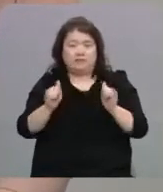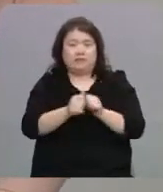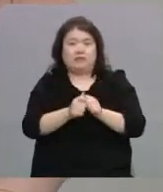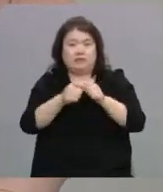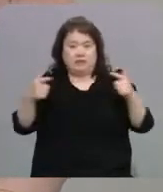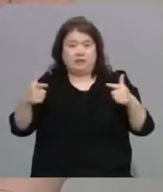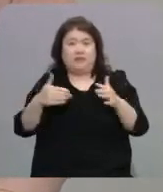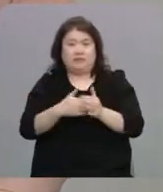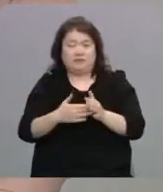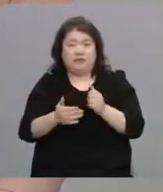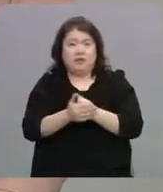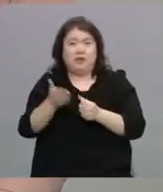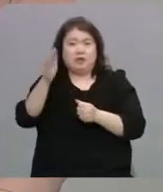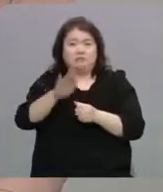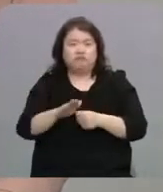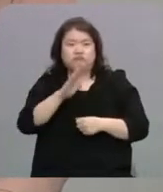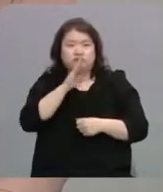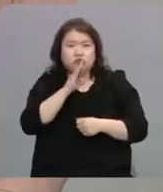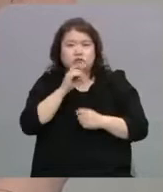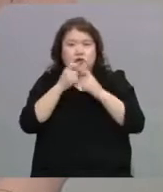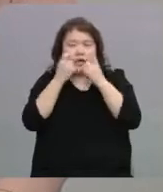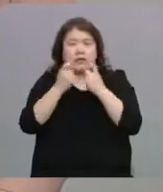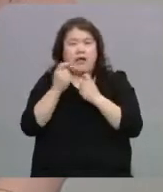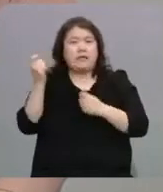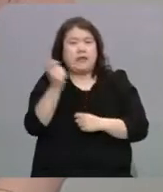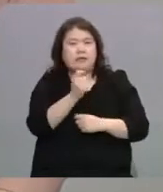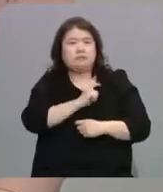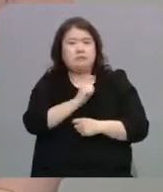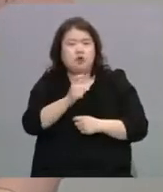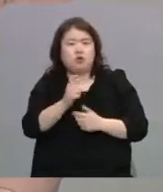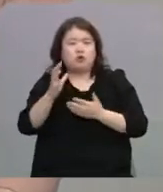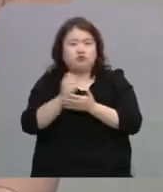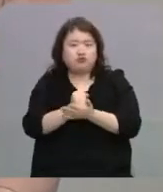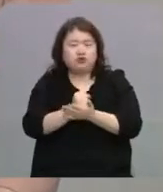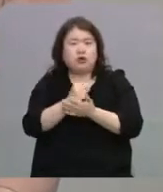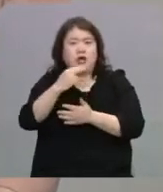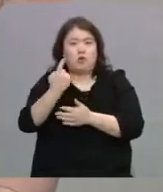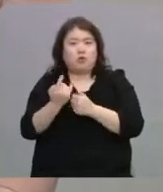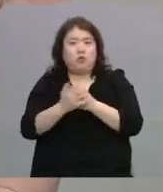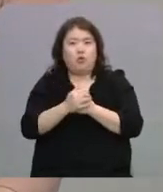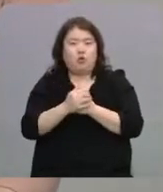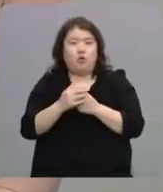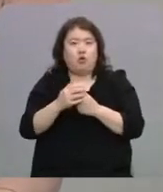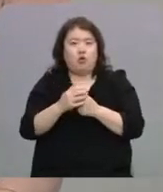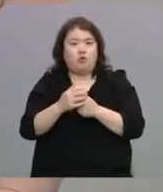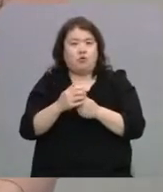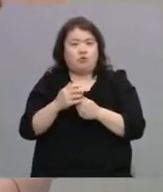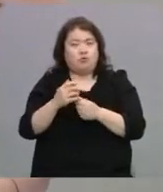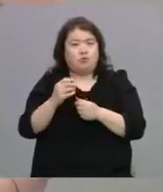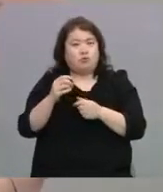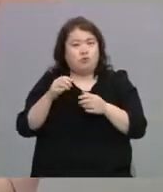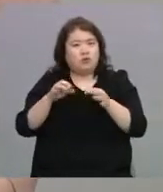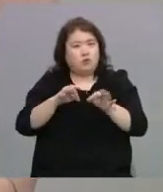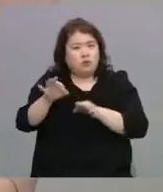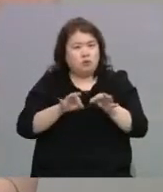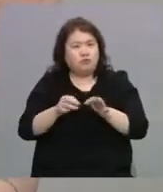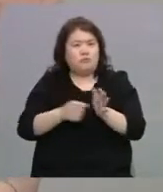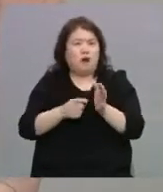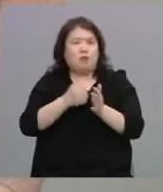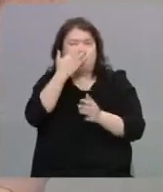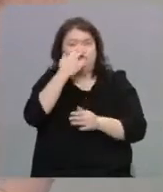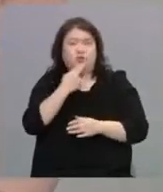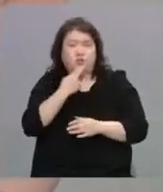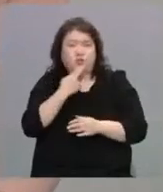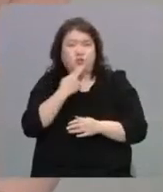늘었습니다 그런데 정작 게임 택시 면허를 취득해 도 영업을 바로 하기 어려운 상황이 잇따르고 있는데요 그